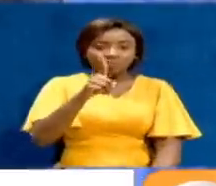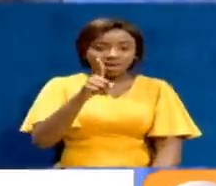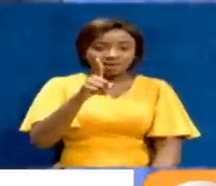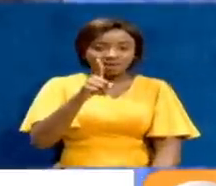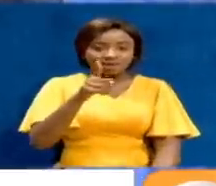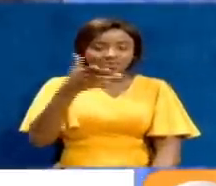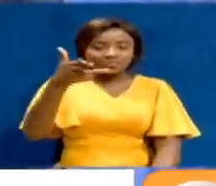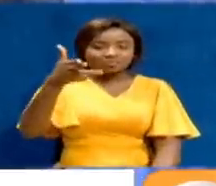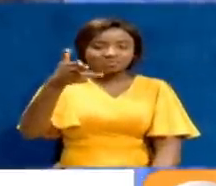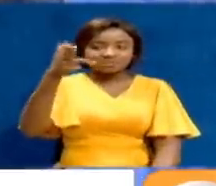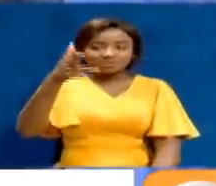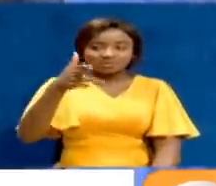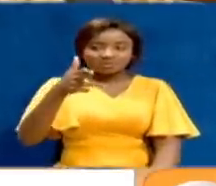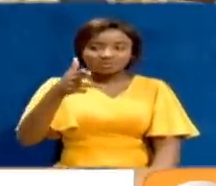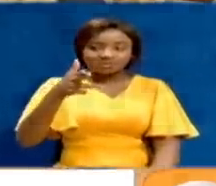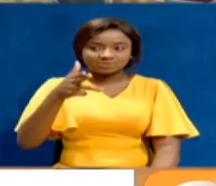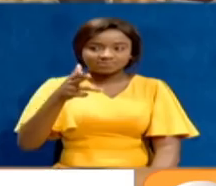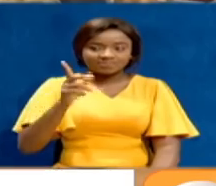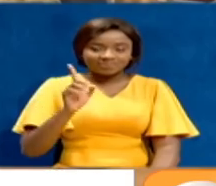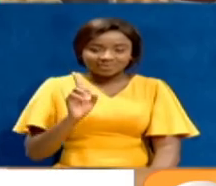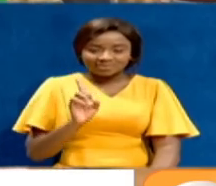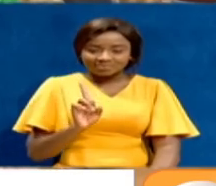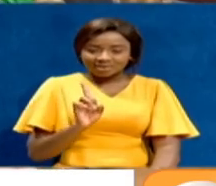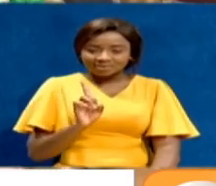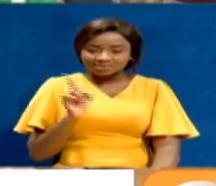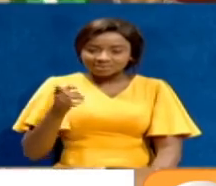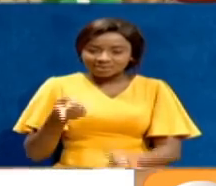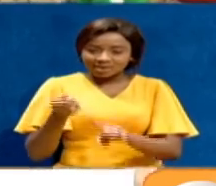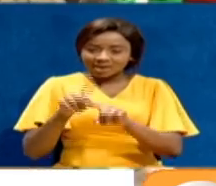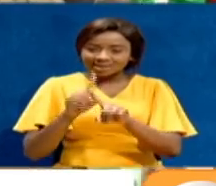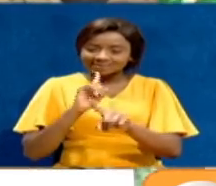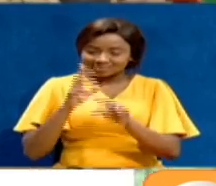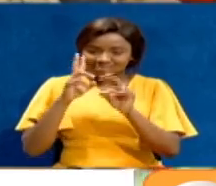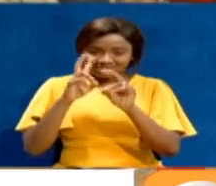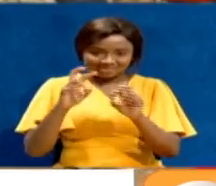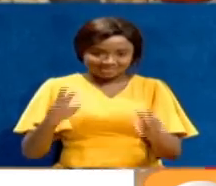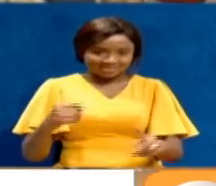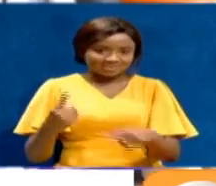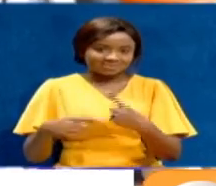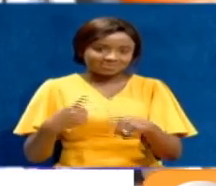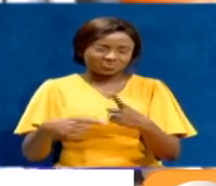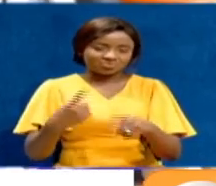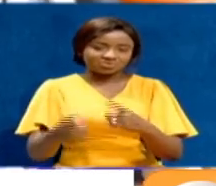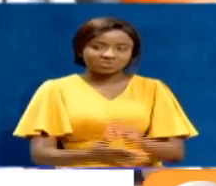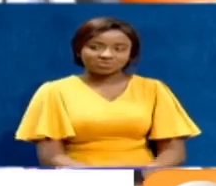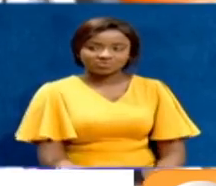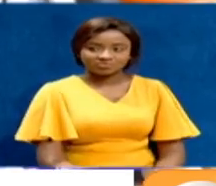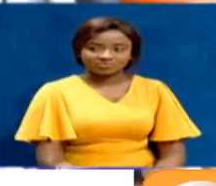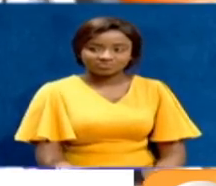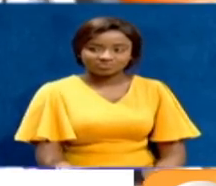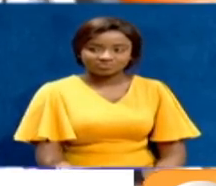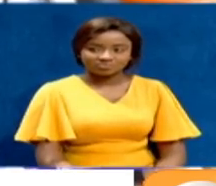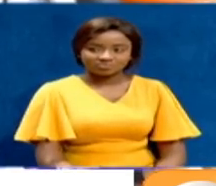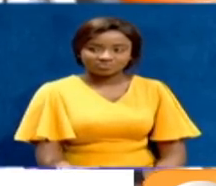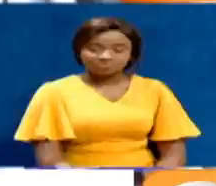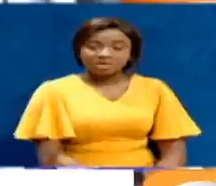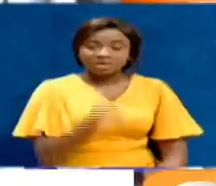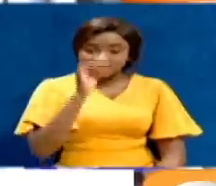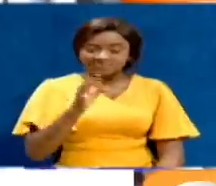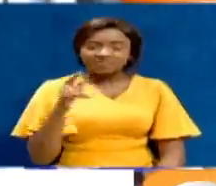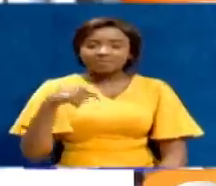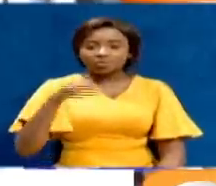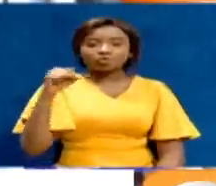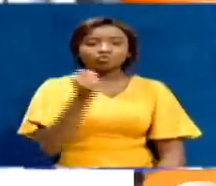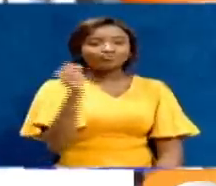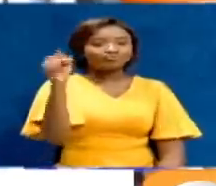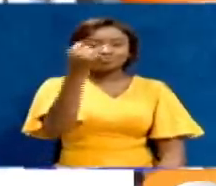alipigwa risasi na kufariki. Wahome akiongeza kuwa uchunguzi zaidi unaendelea. Wanaenda kufanya patrol, wafanye